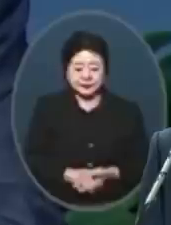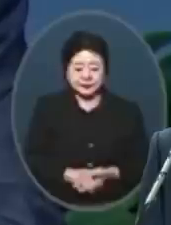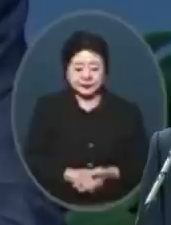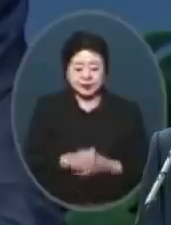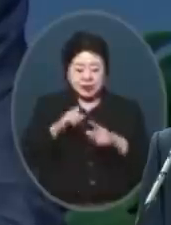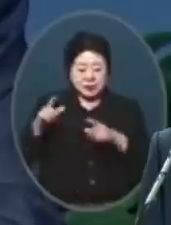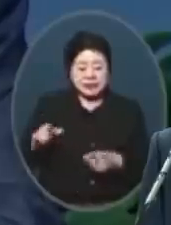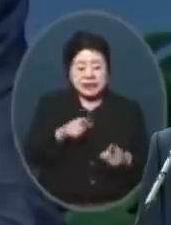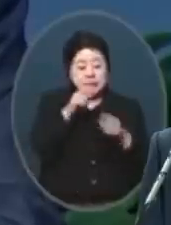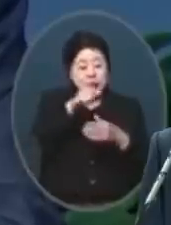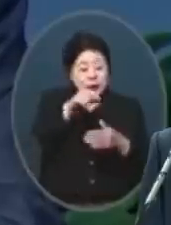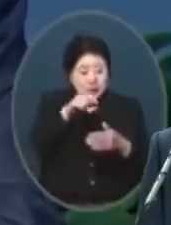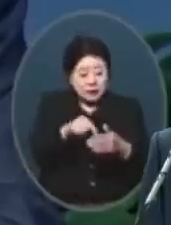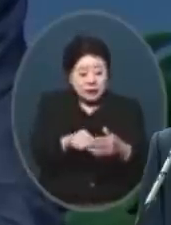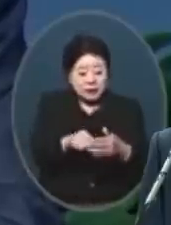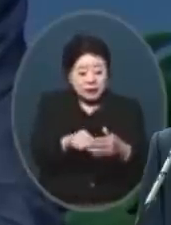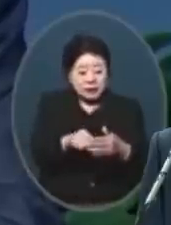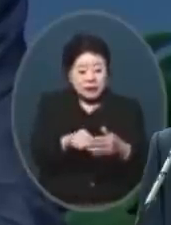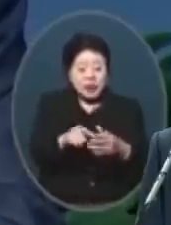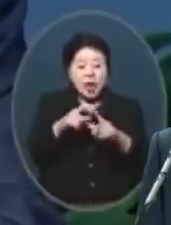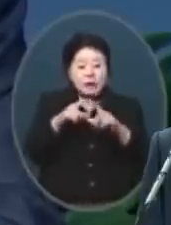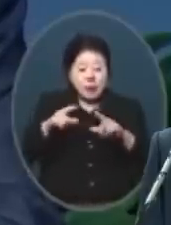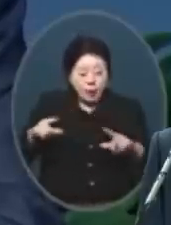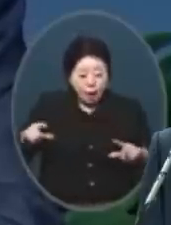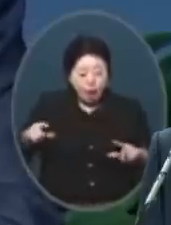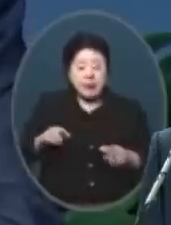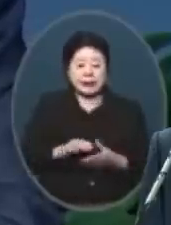일반 생활에 평범한